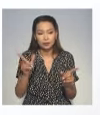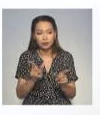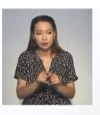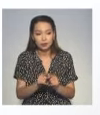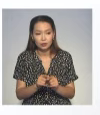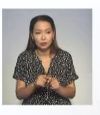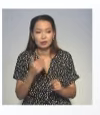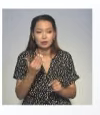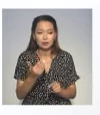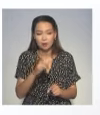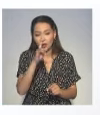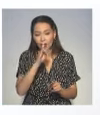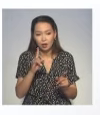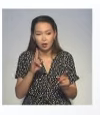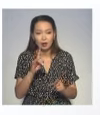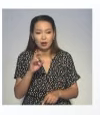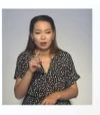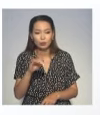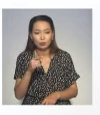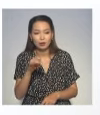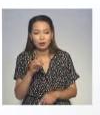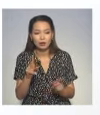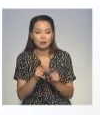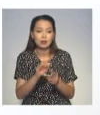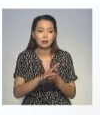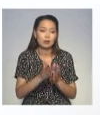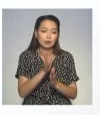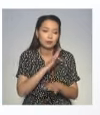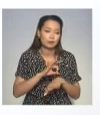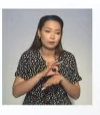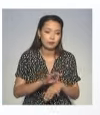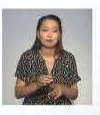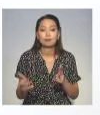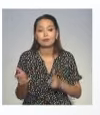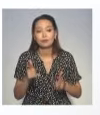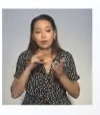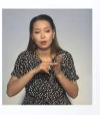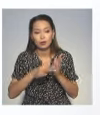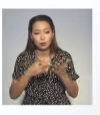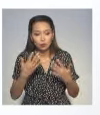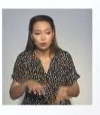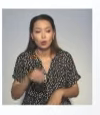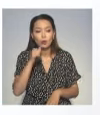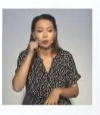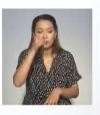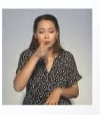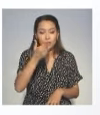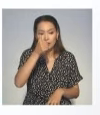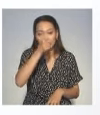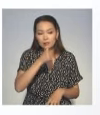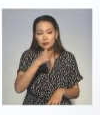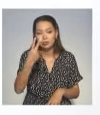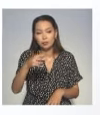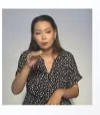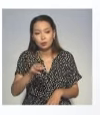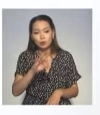және Қазмұнайгазбен бірлесіп бір келкі жеткізу графигін дайындалды. Өткен жылы айына 20